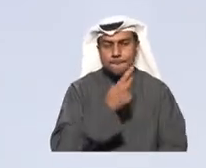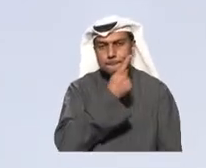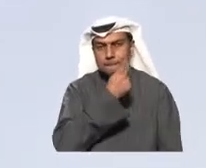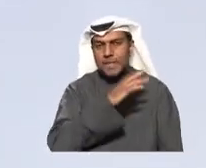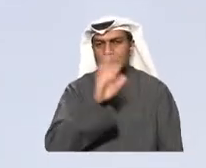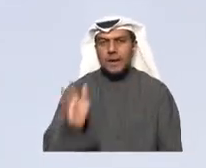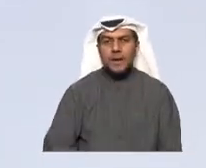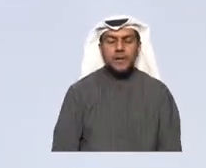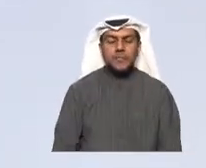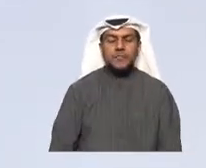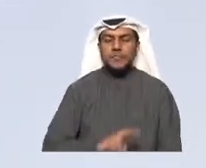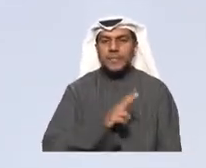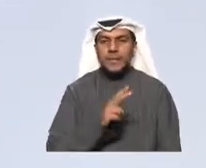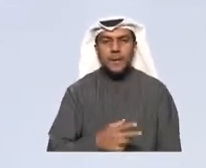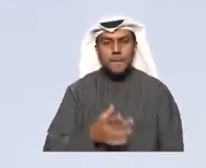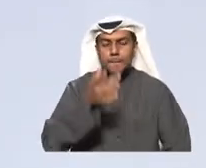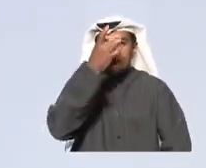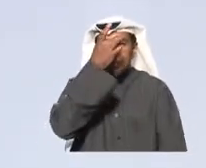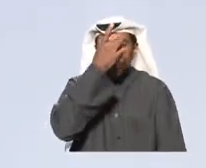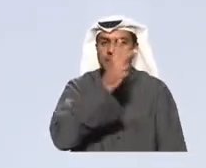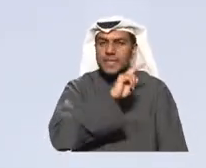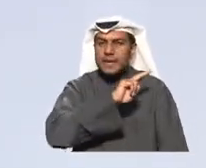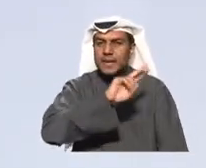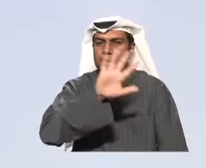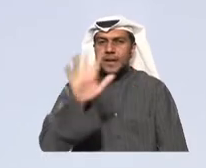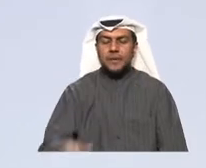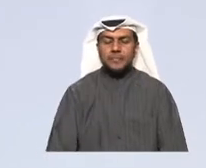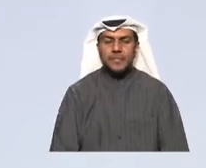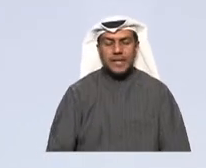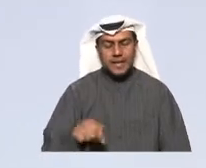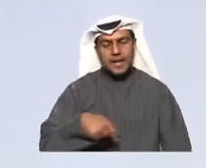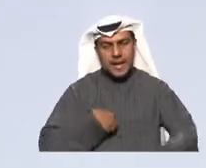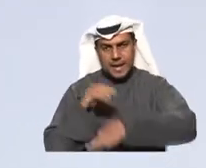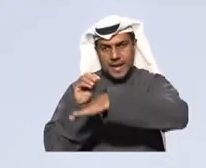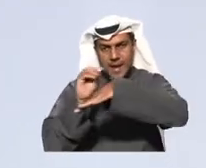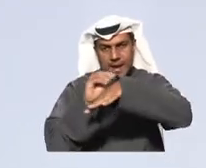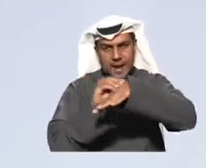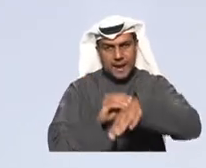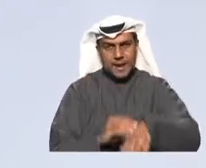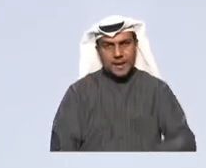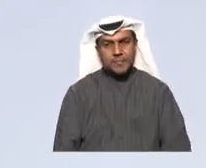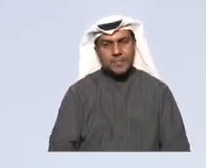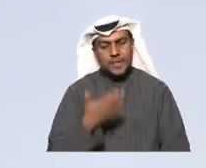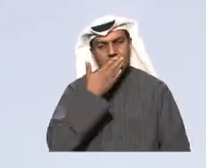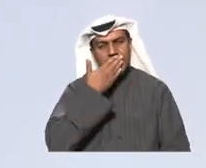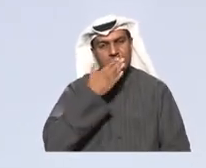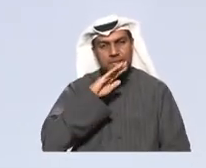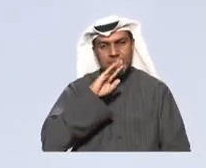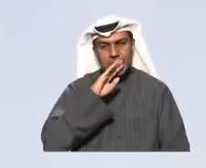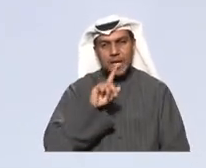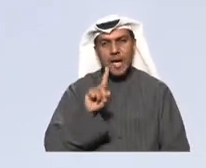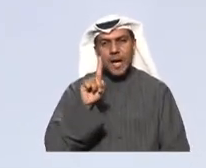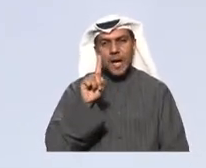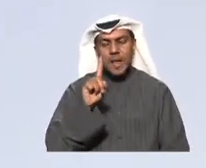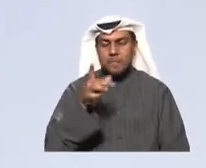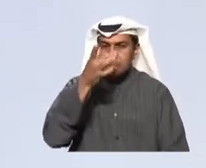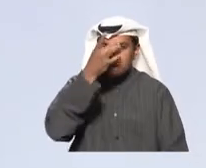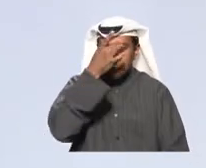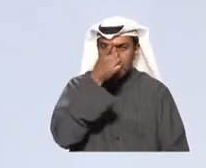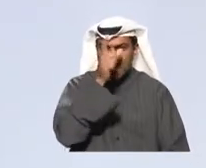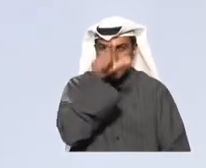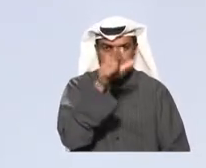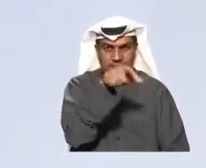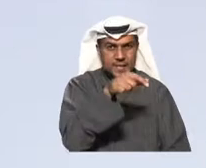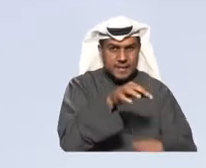ملف انتشار فيروس كورونا المستجد. أود أن أطمئنكم بأن صحة إخواننا المصابين بفيروس كورونا والمتواجدين في